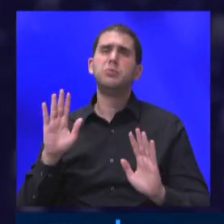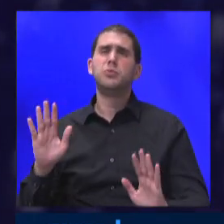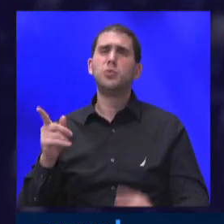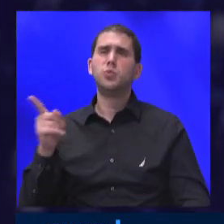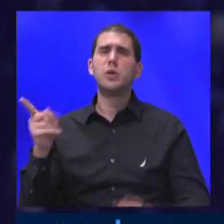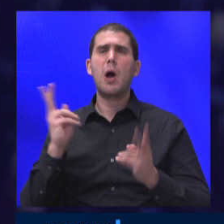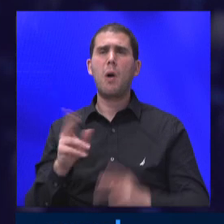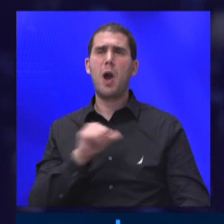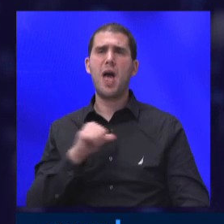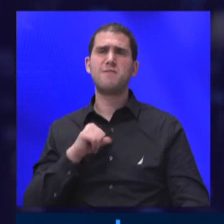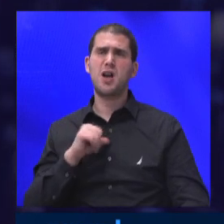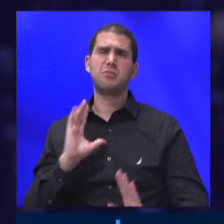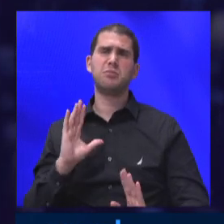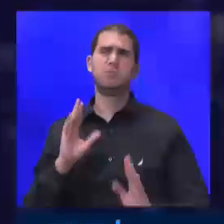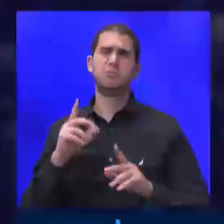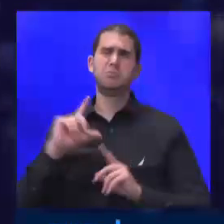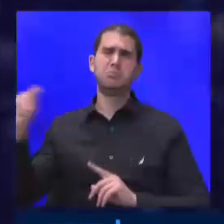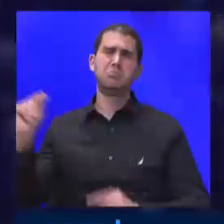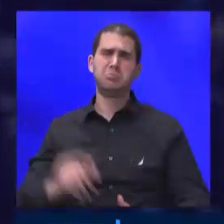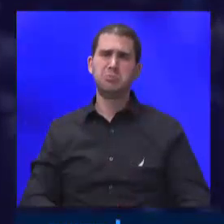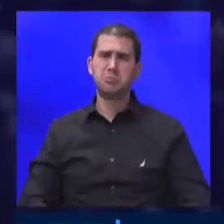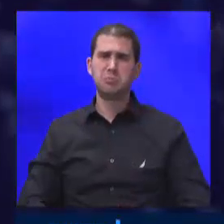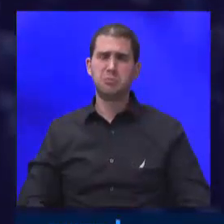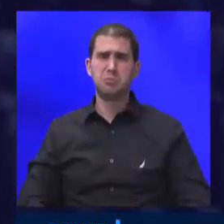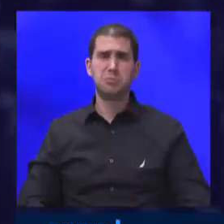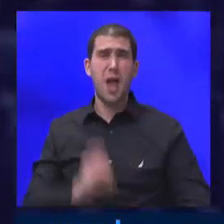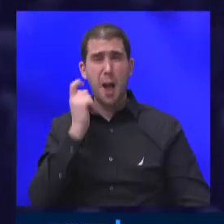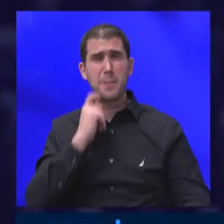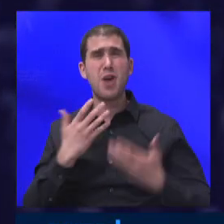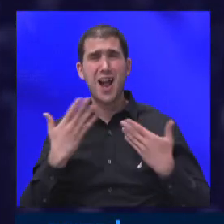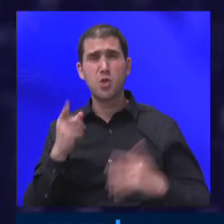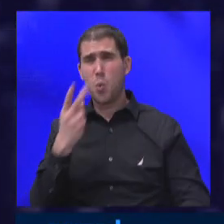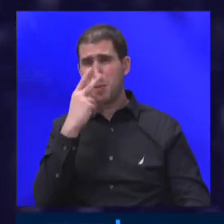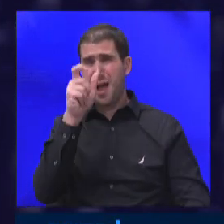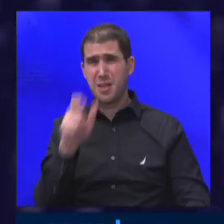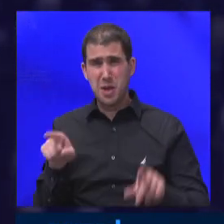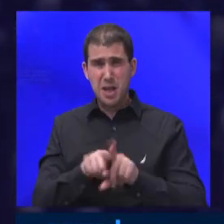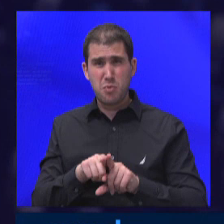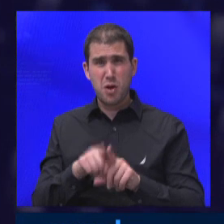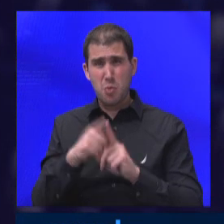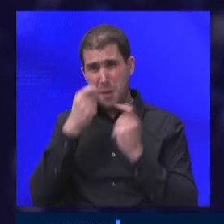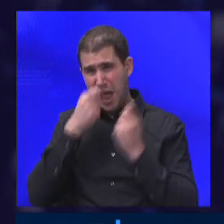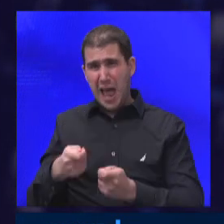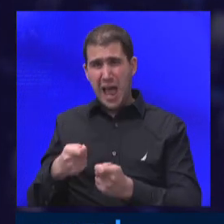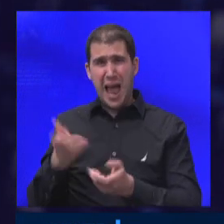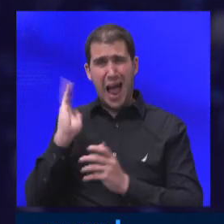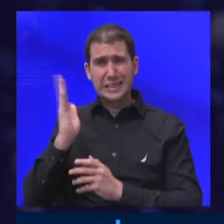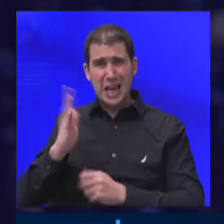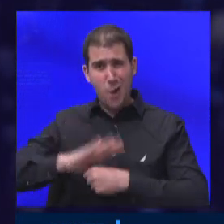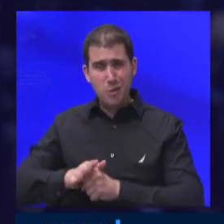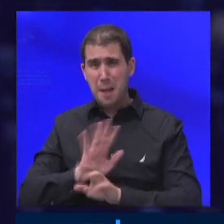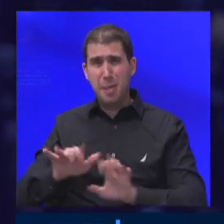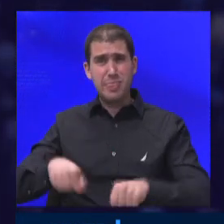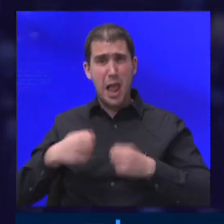שהוא יכול לבד את הדרך. אז הפשע הגדול, רואים בן אדם כזה ולוקחים אותו בגלל זרות, בלי נעליים. אחרי זה מפקירים